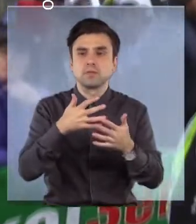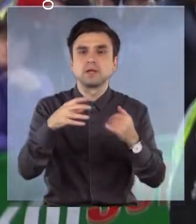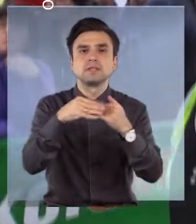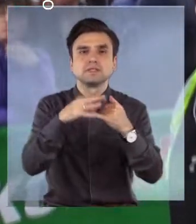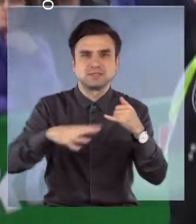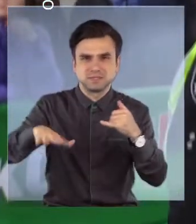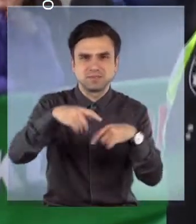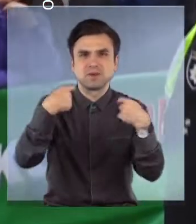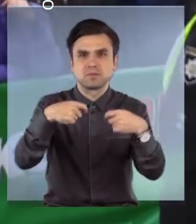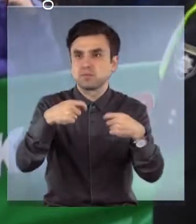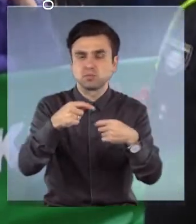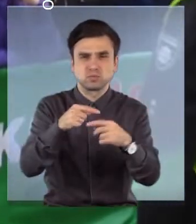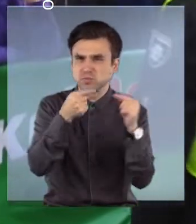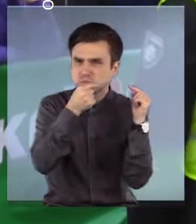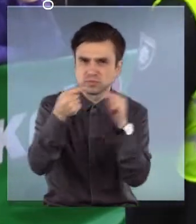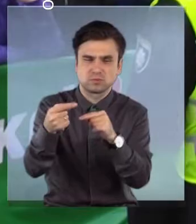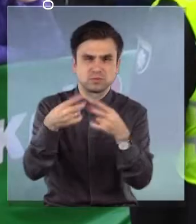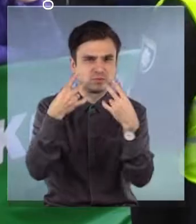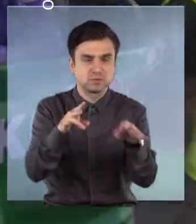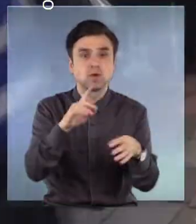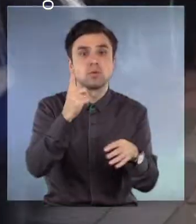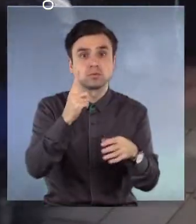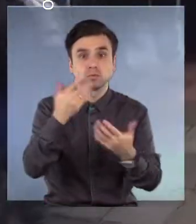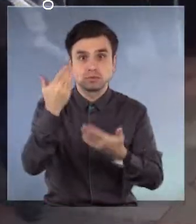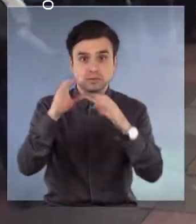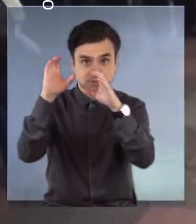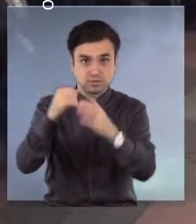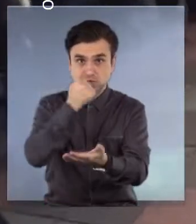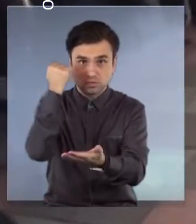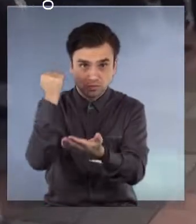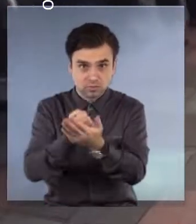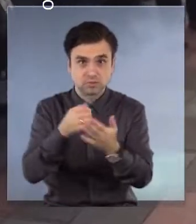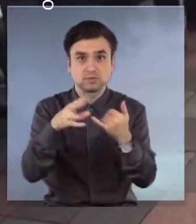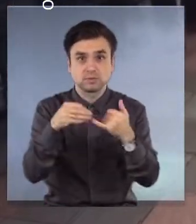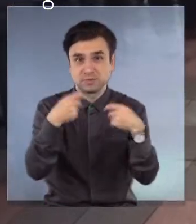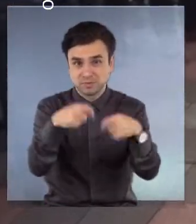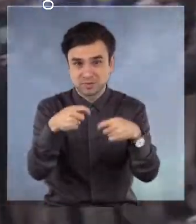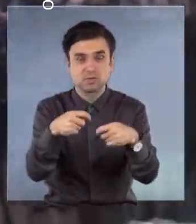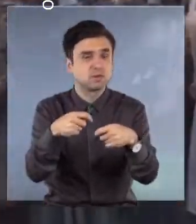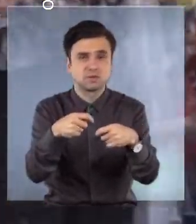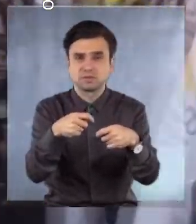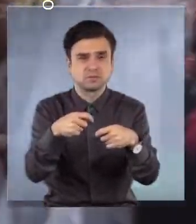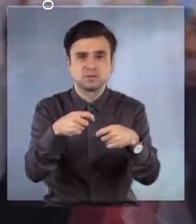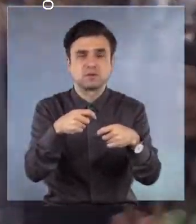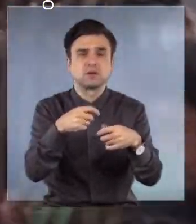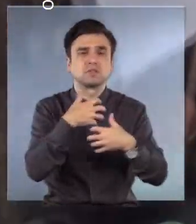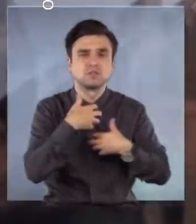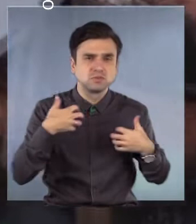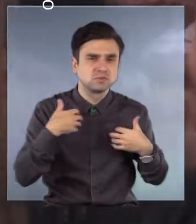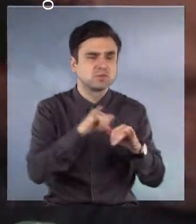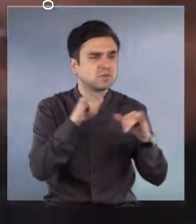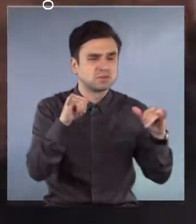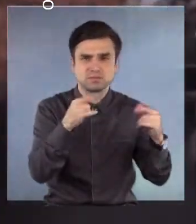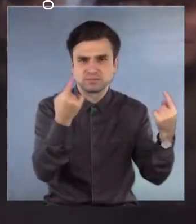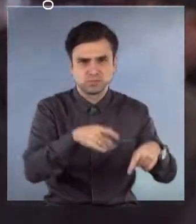в Україні після ухвалення такого закону загине. Ні! Продажу землі олігархам! Ні! Продажу